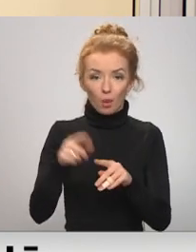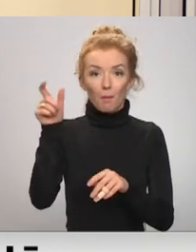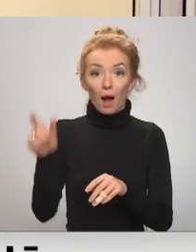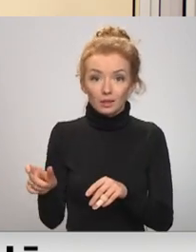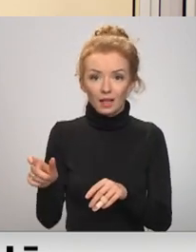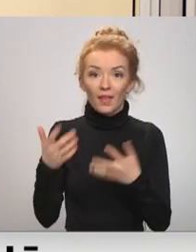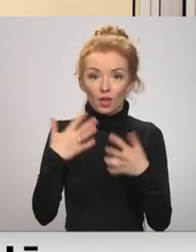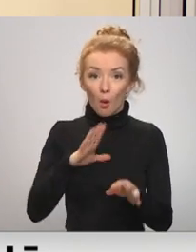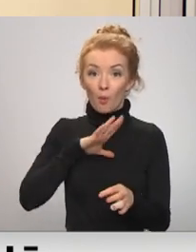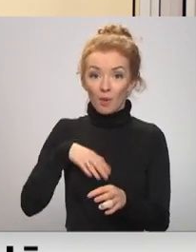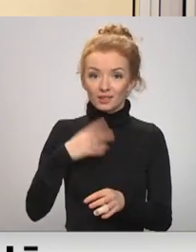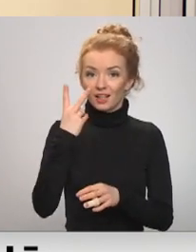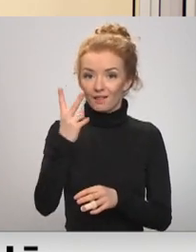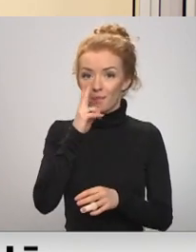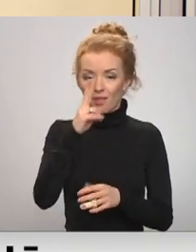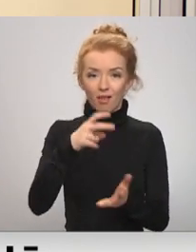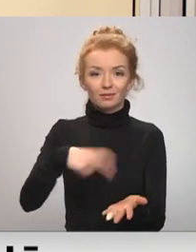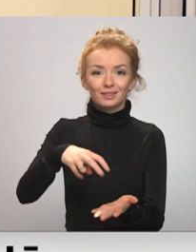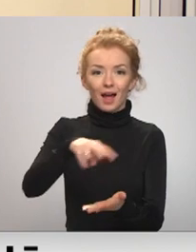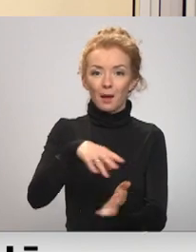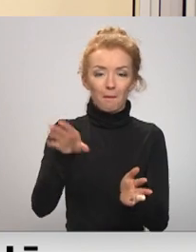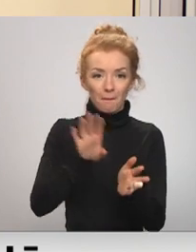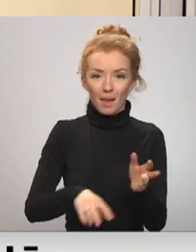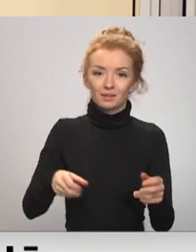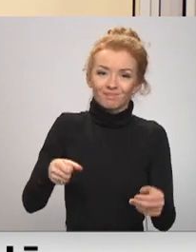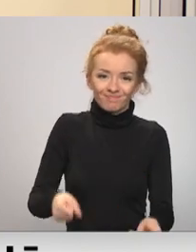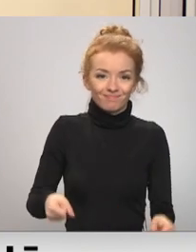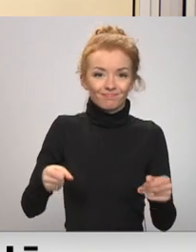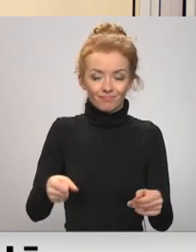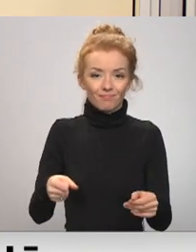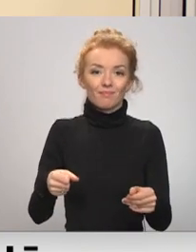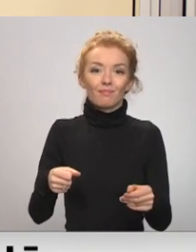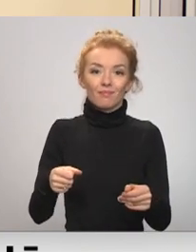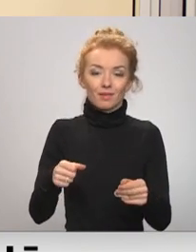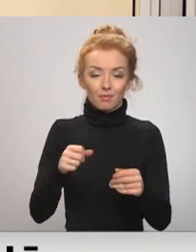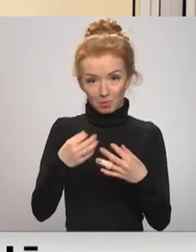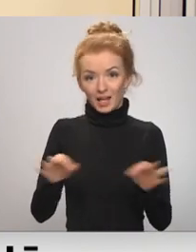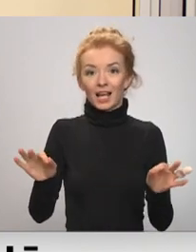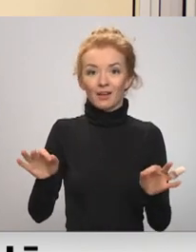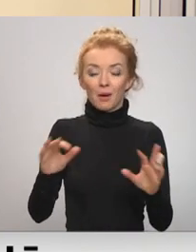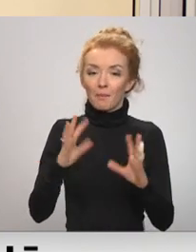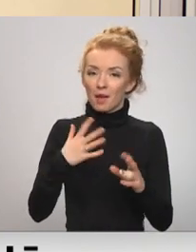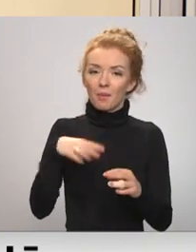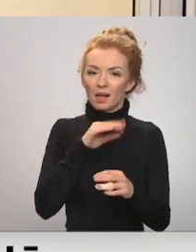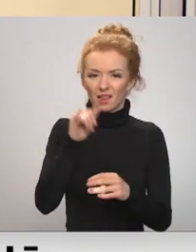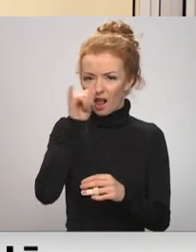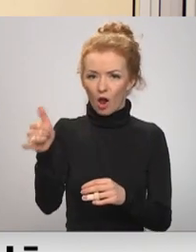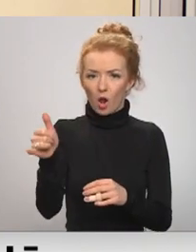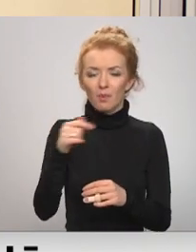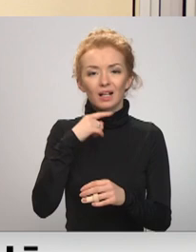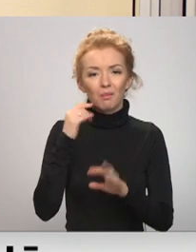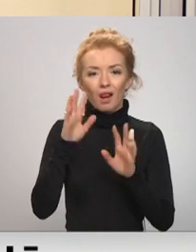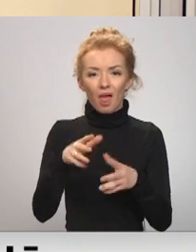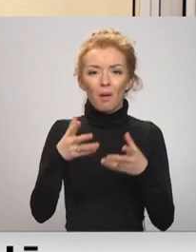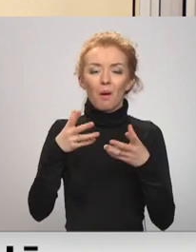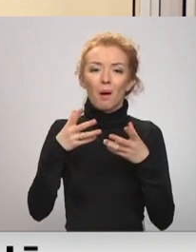pēc divām nedēļām staigāja bez palīga ierīcēm, gluži gan izvēl kā visi mēs, bet mēs viņai to neļaujam, jo mēs gribam, lai tie visi